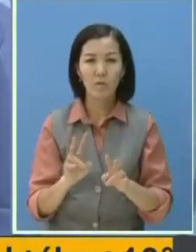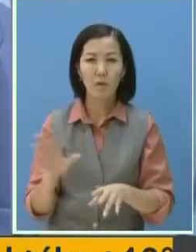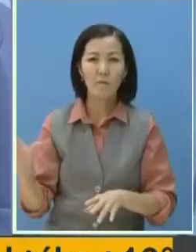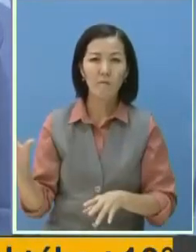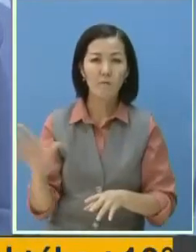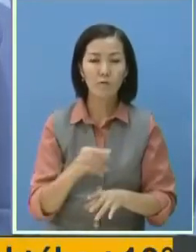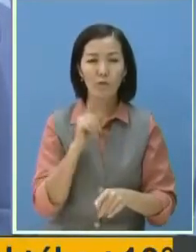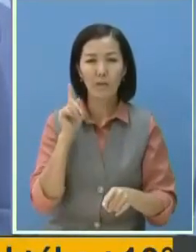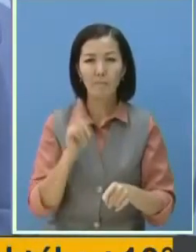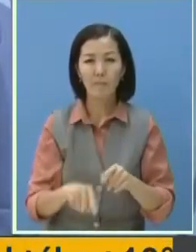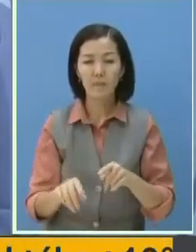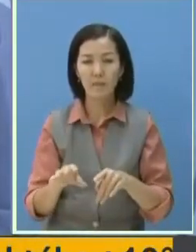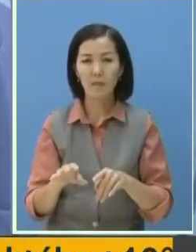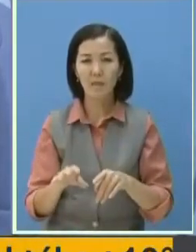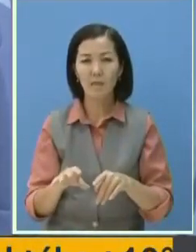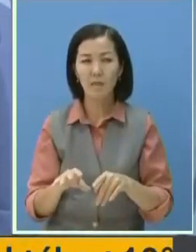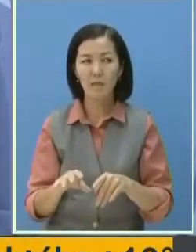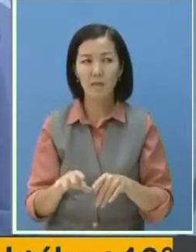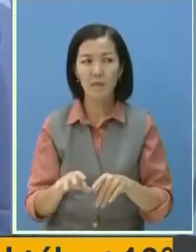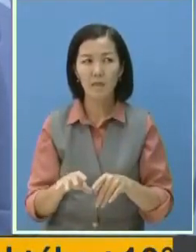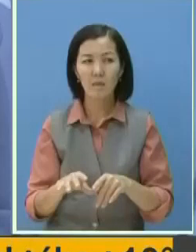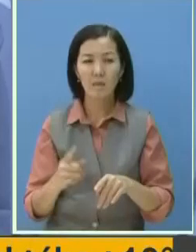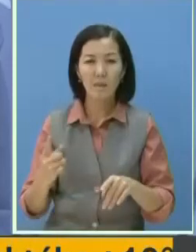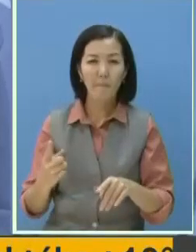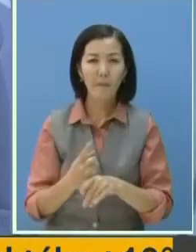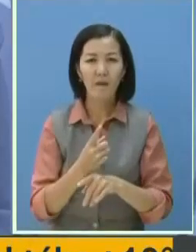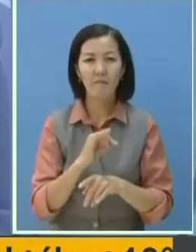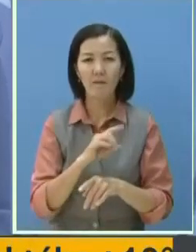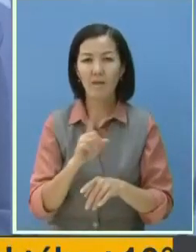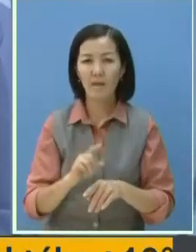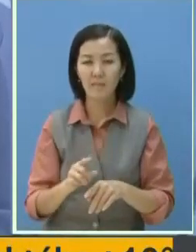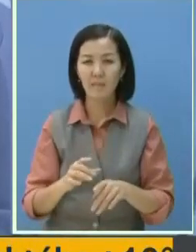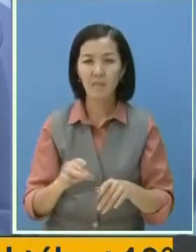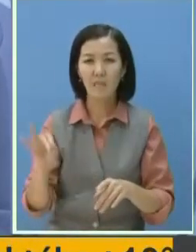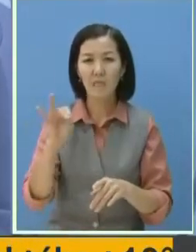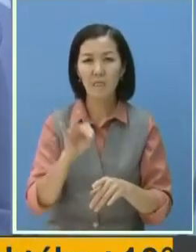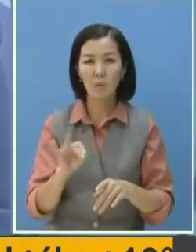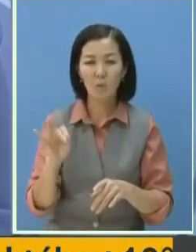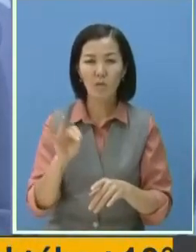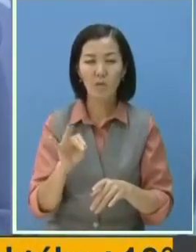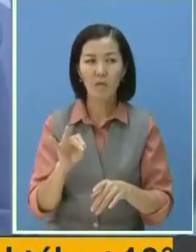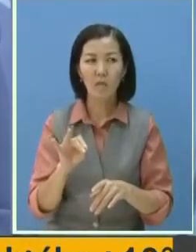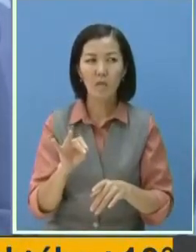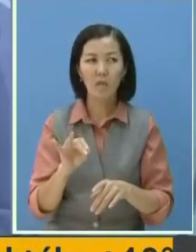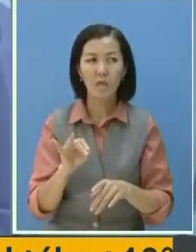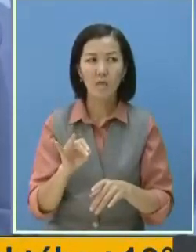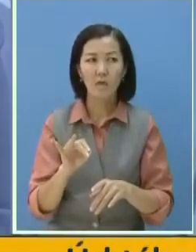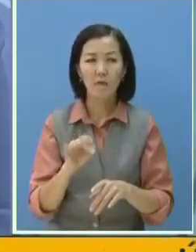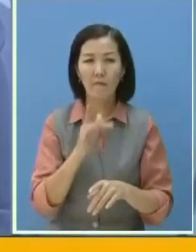быстро произошло, и, надо сказать, это впервые в истории, когда в ходе